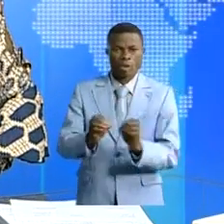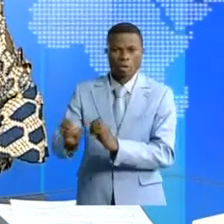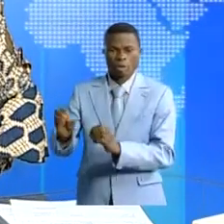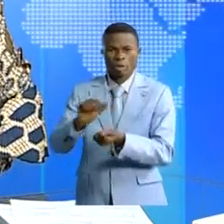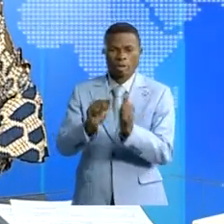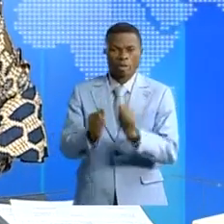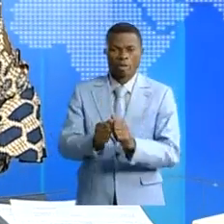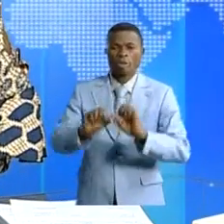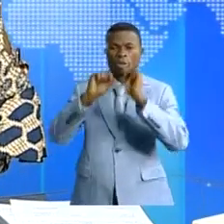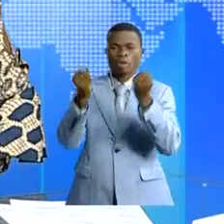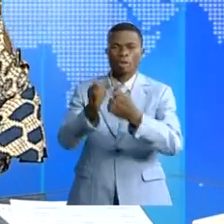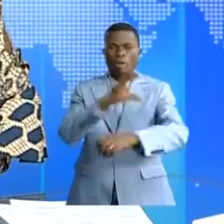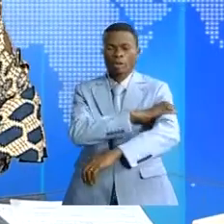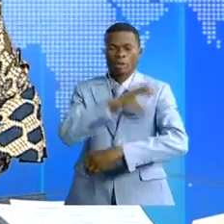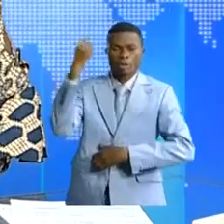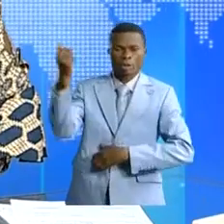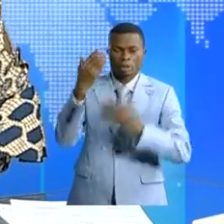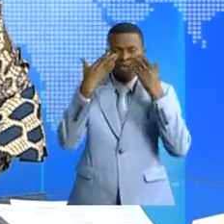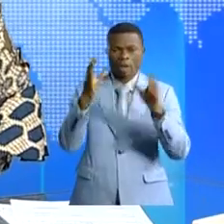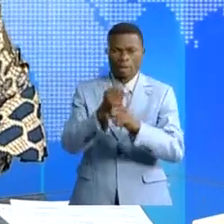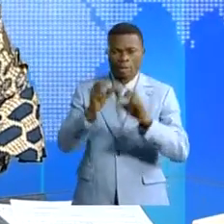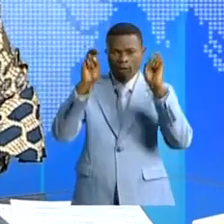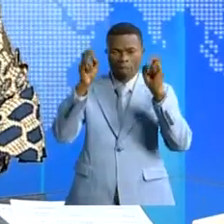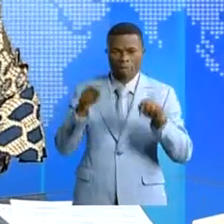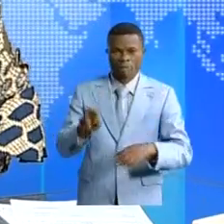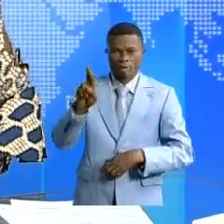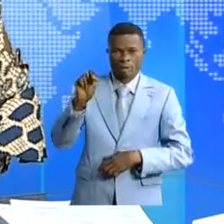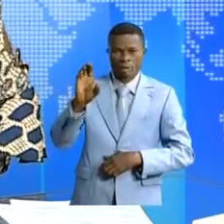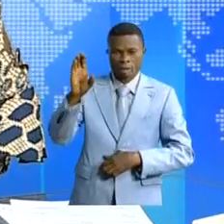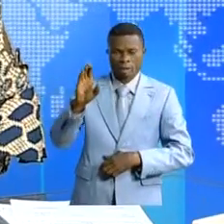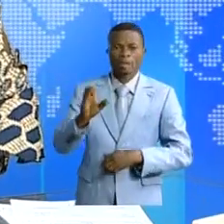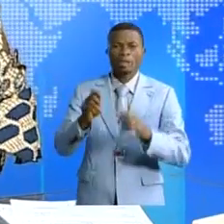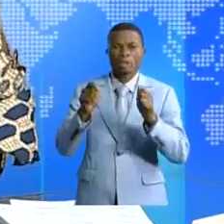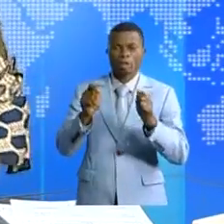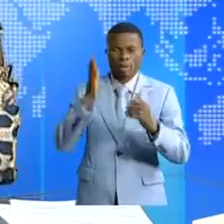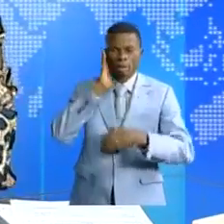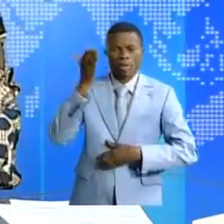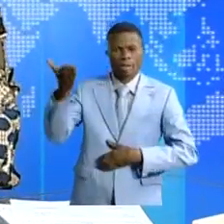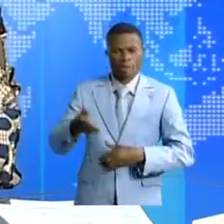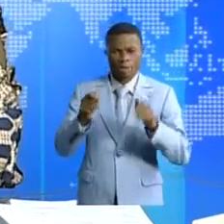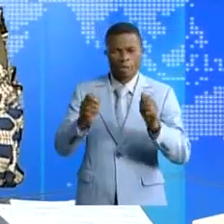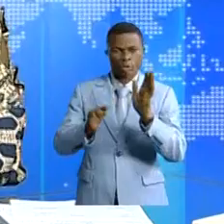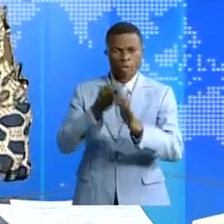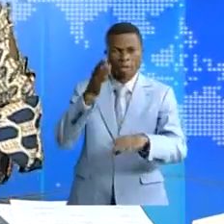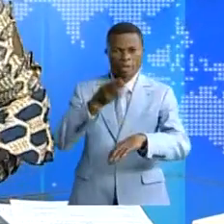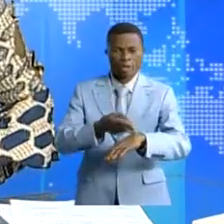l'aviation civile internationale. Voilà tout pour les titres. RTNC, nouvelle édition. Bienvenue dans ce